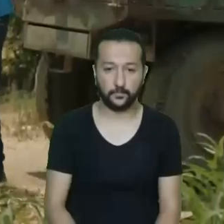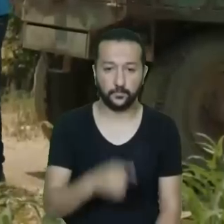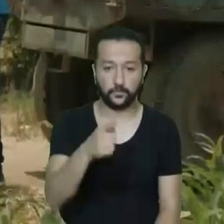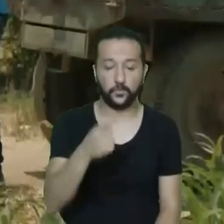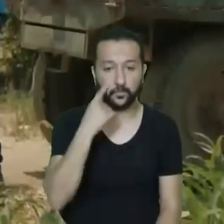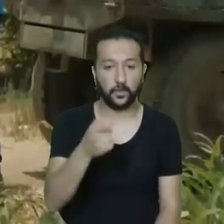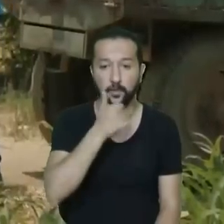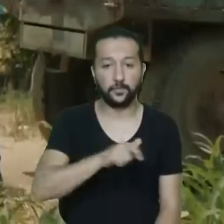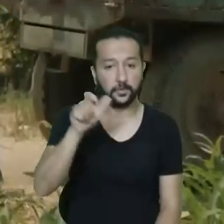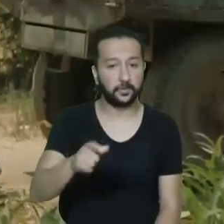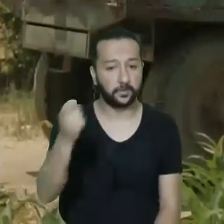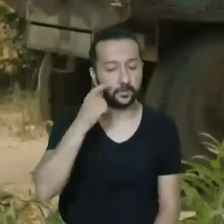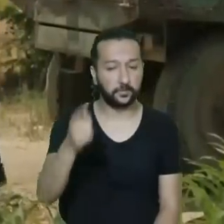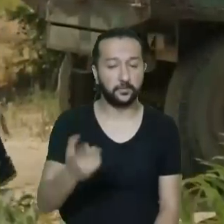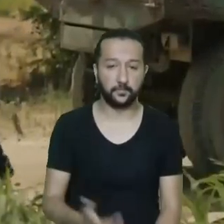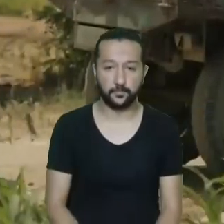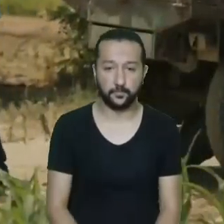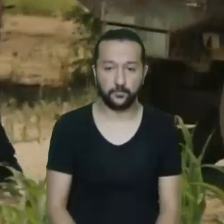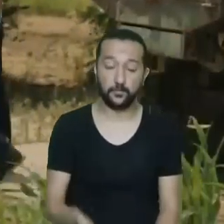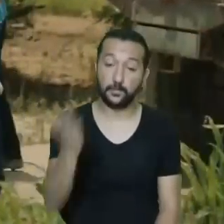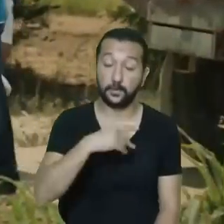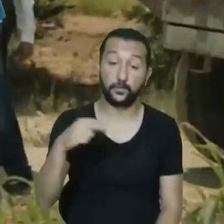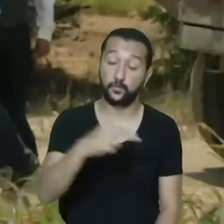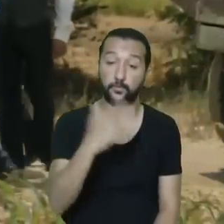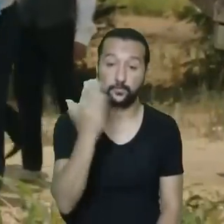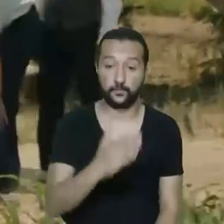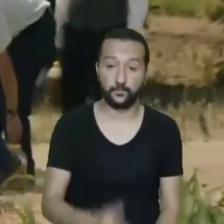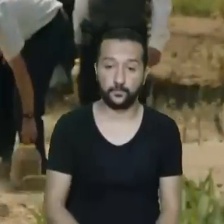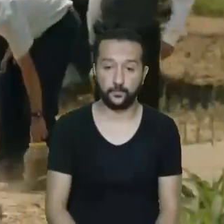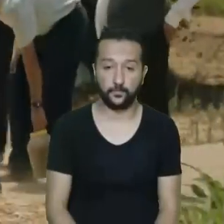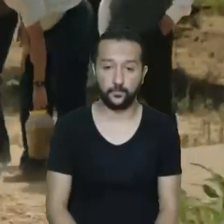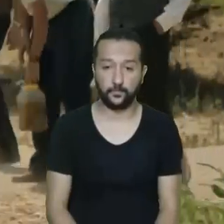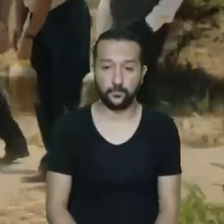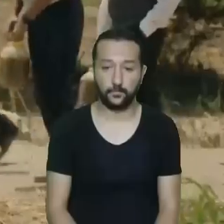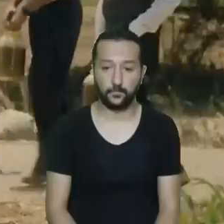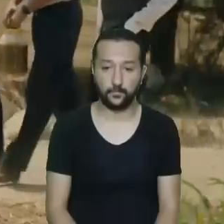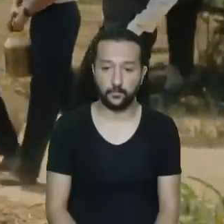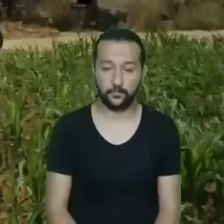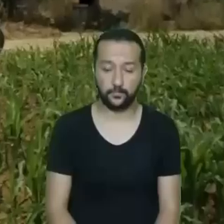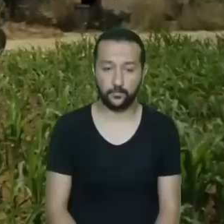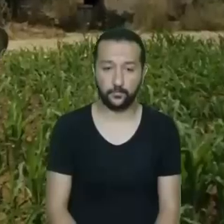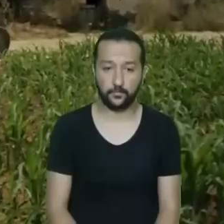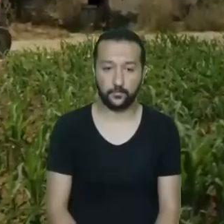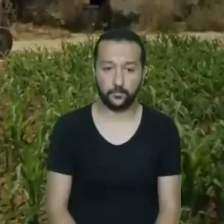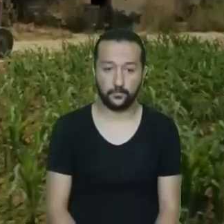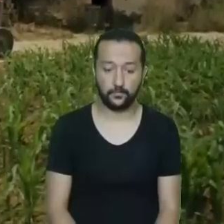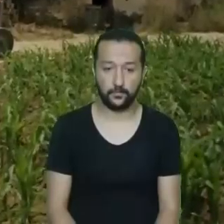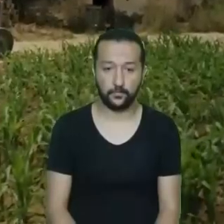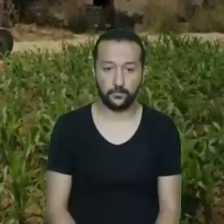Acık kocaman İsmail'in dedi. Yoruyorlar. Zeytin dolu bidonları yüklenip gerisin